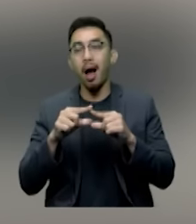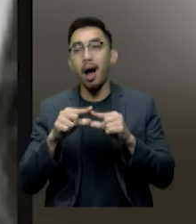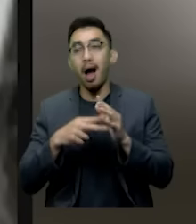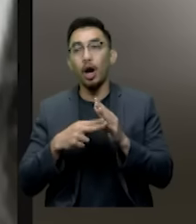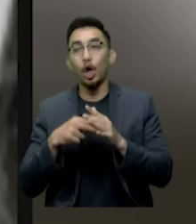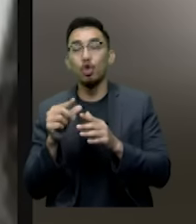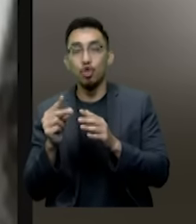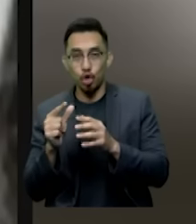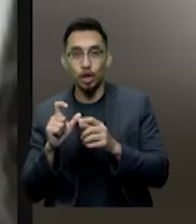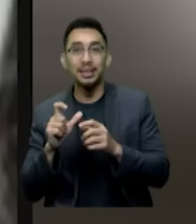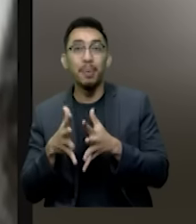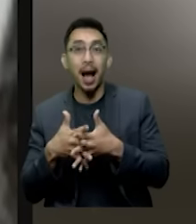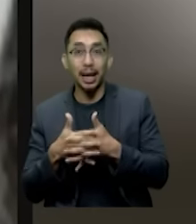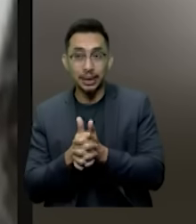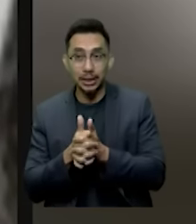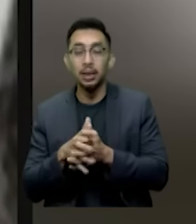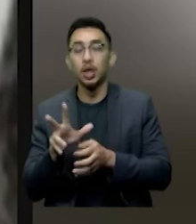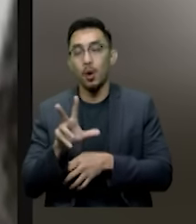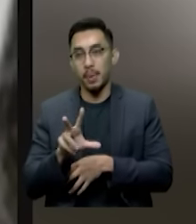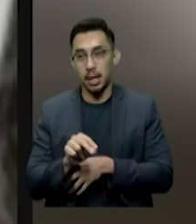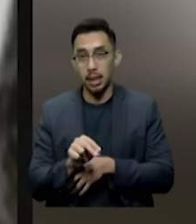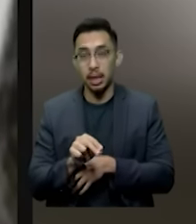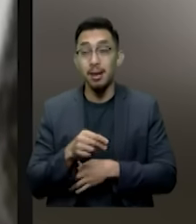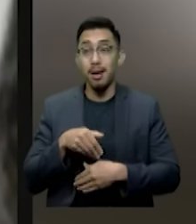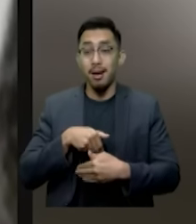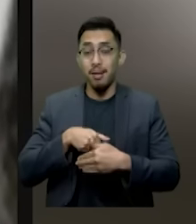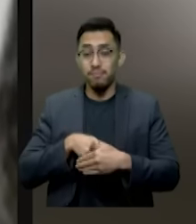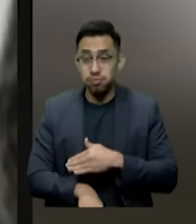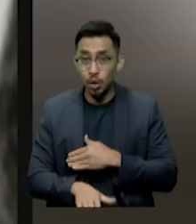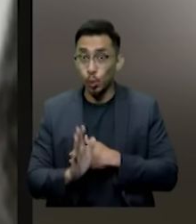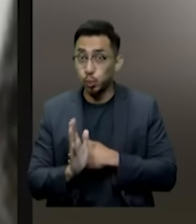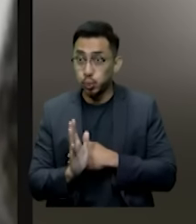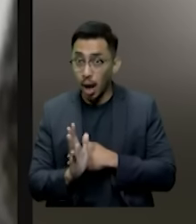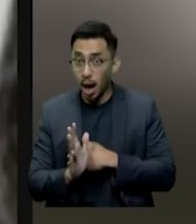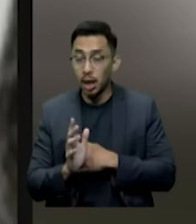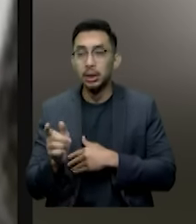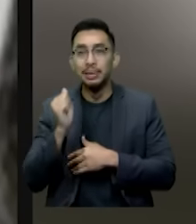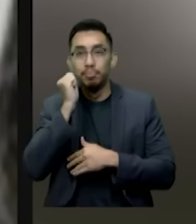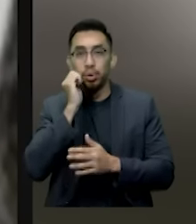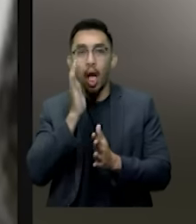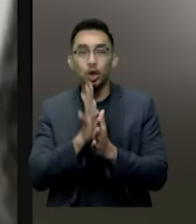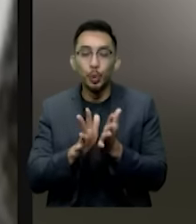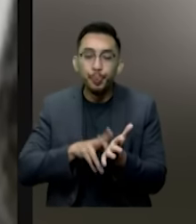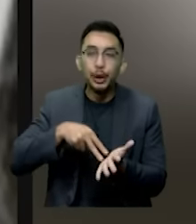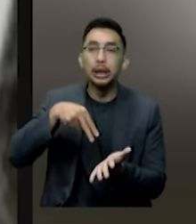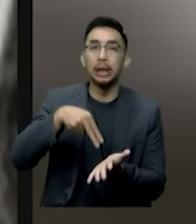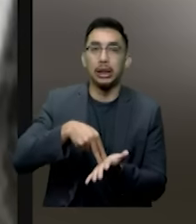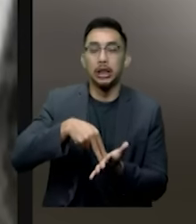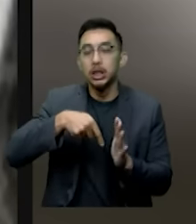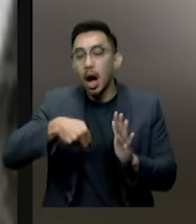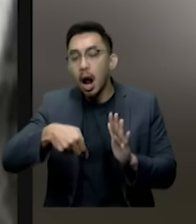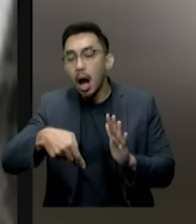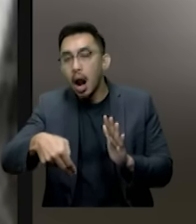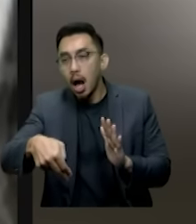Barat. Beberapa detik usai melahirkan, sang ibu langsung berdiri, mampu berjalan, dan pergi